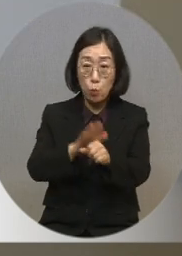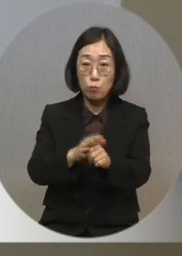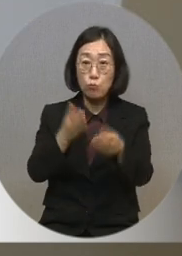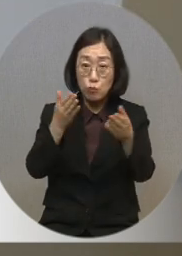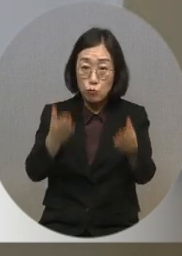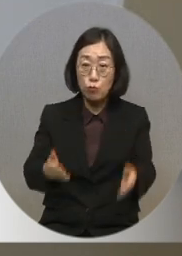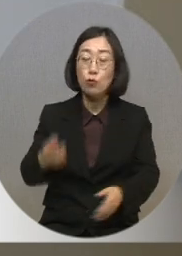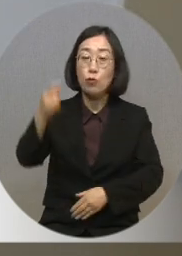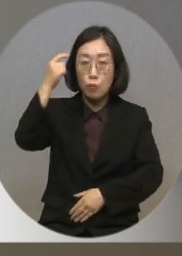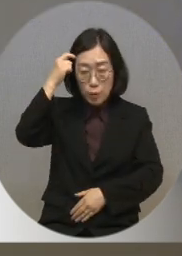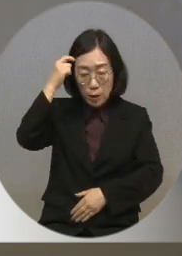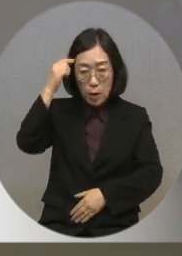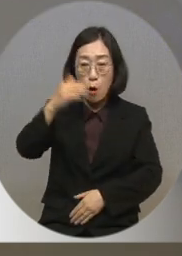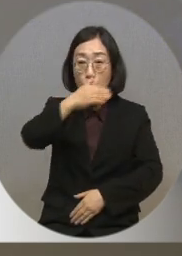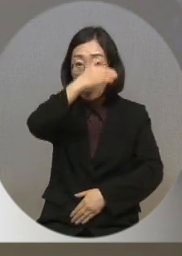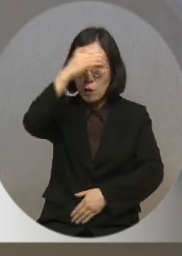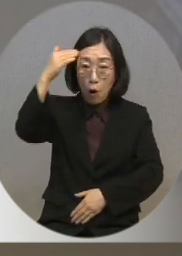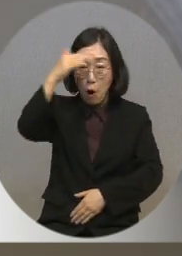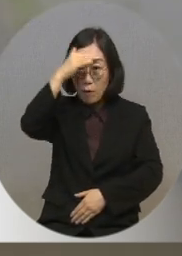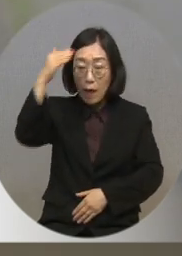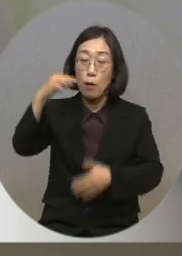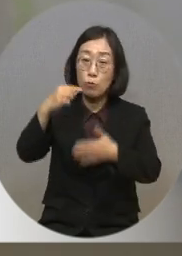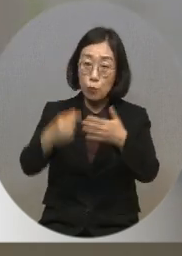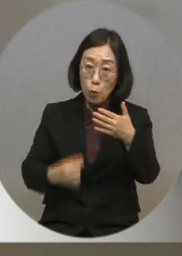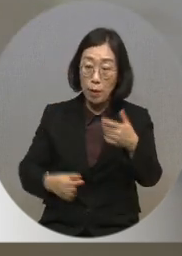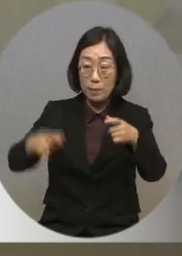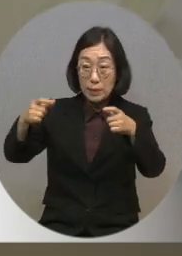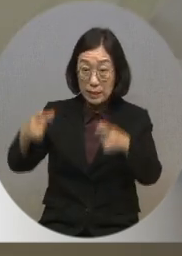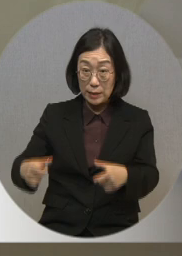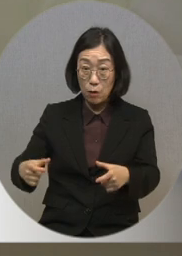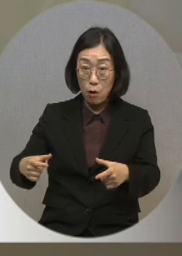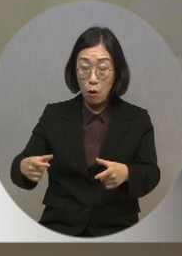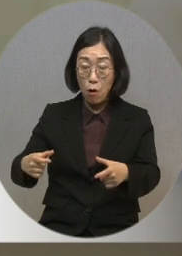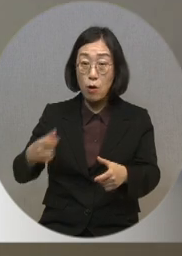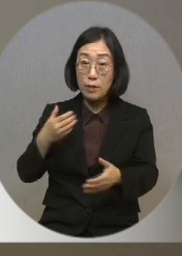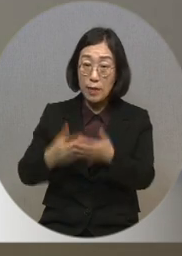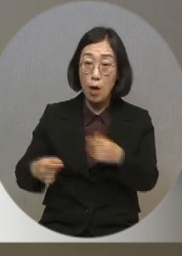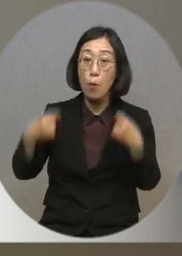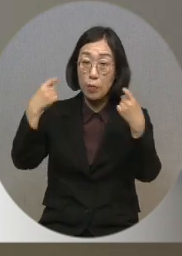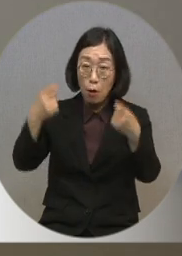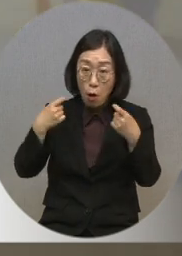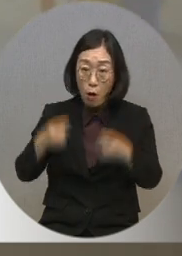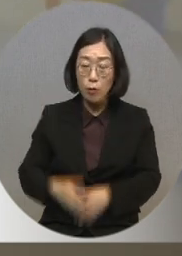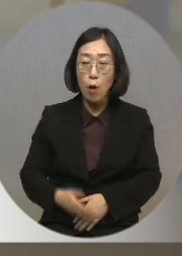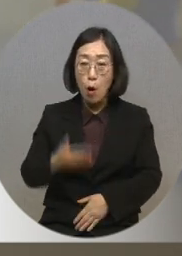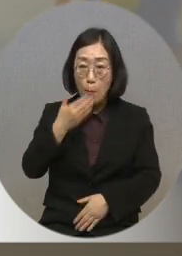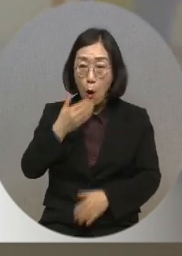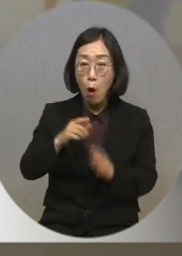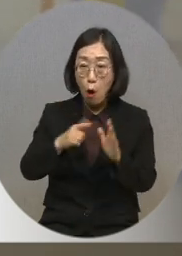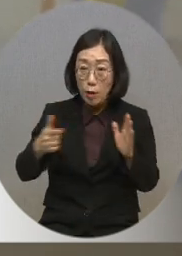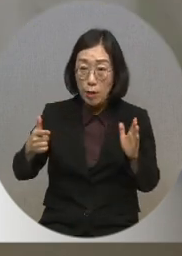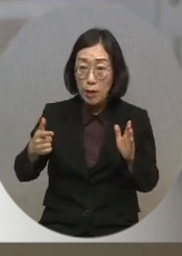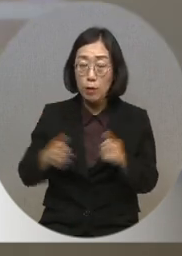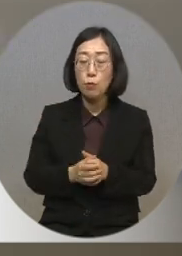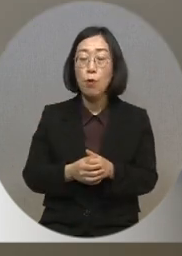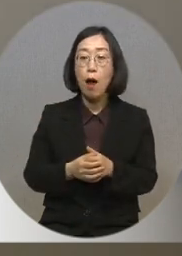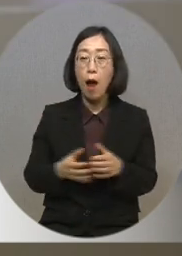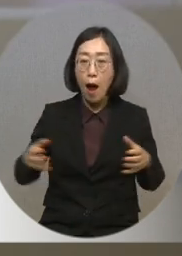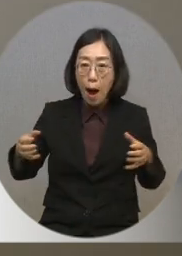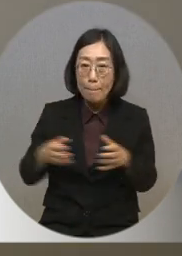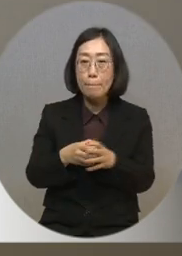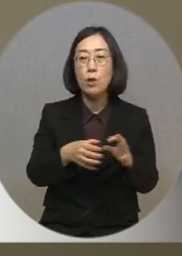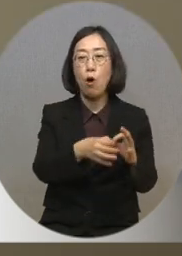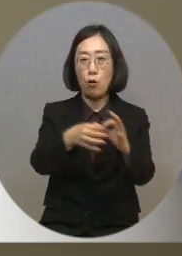저희 그 견학 프로그램하고 양주시 지역 프로그램하고 양주시 또 먹거리 프로그램하고